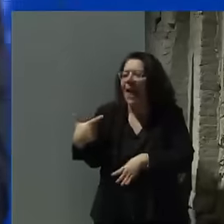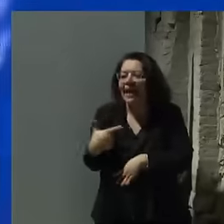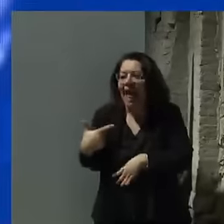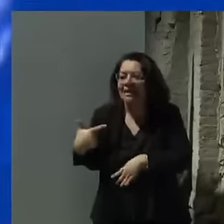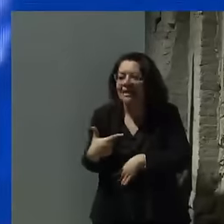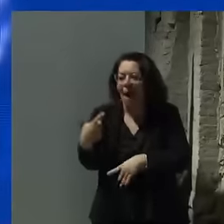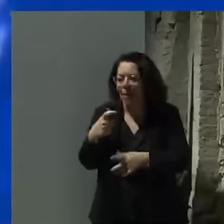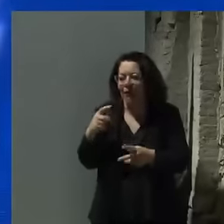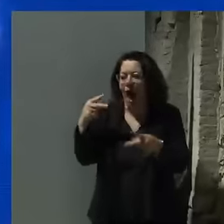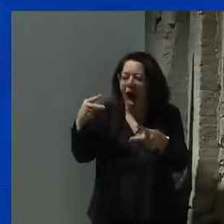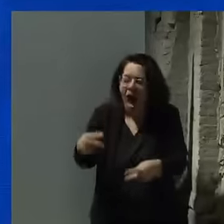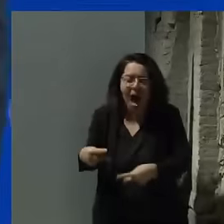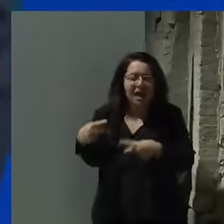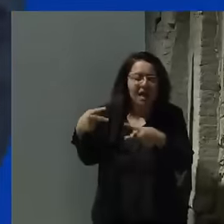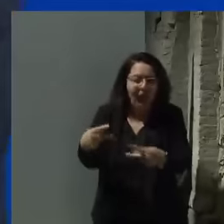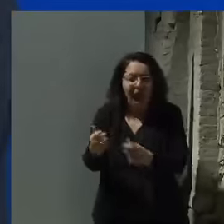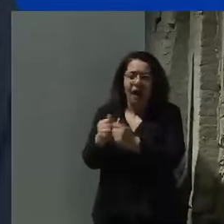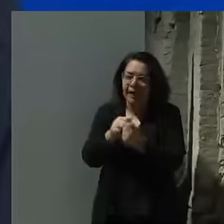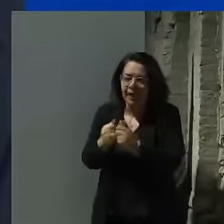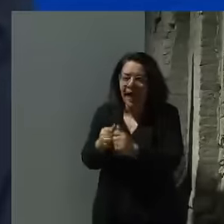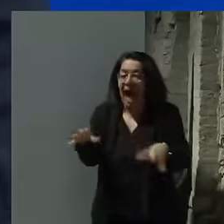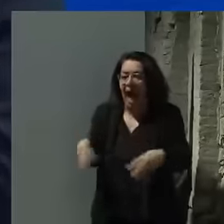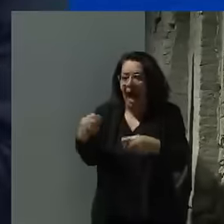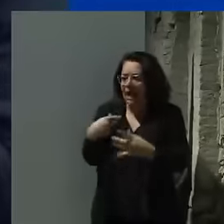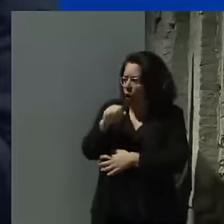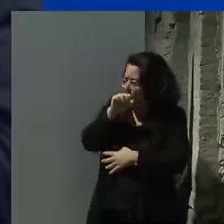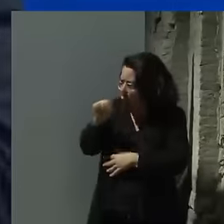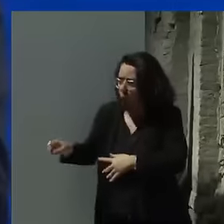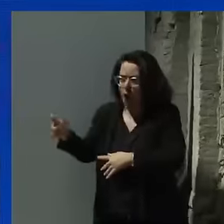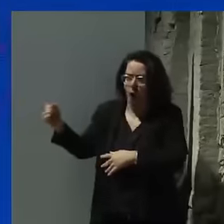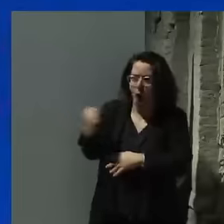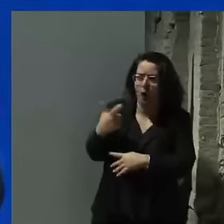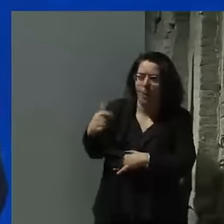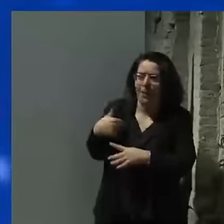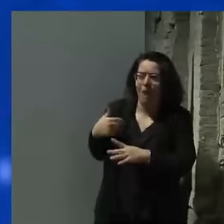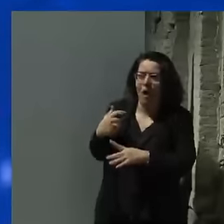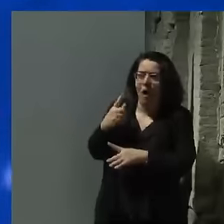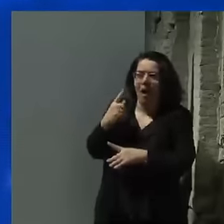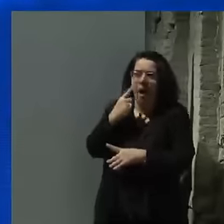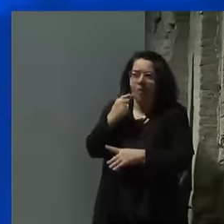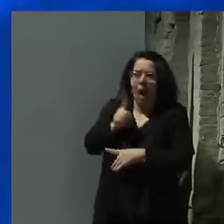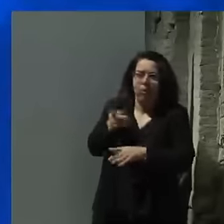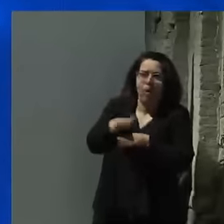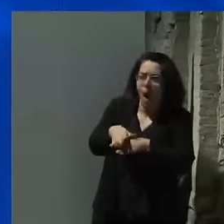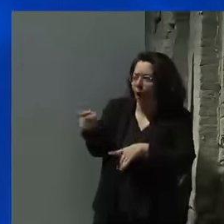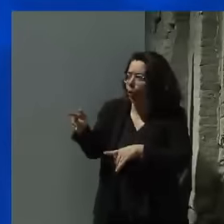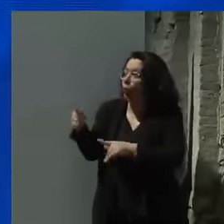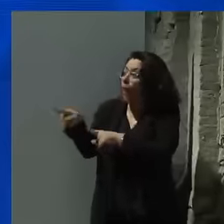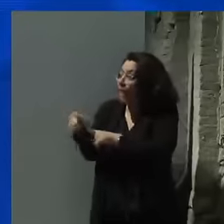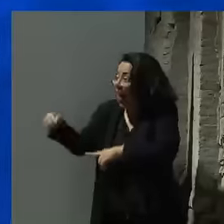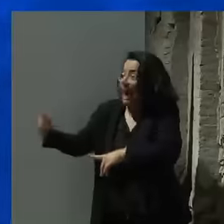travaglio di anni si è passati dall'odio che obiettivamente c'era alla invece voglia di fare delle cose insieme per